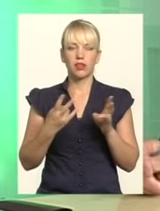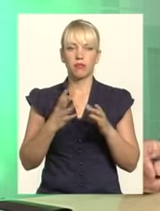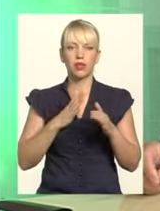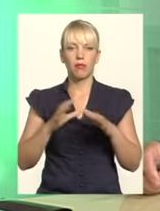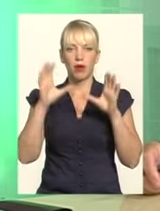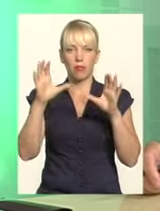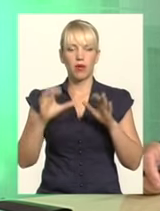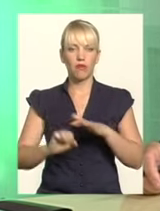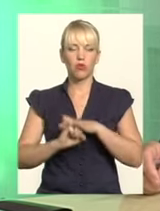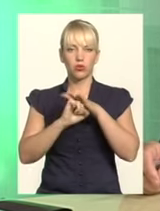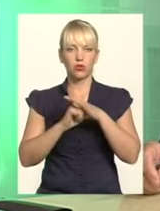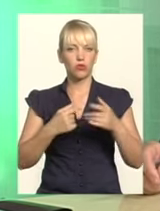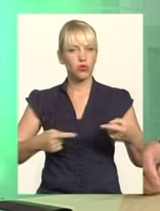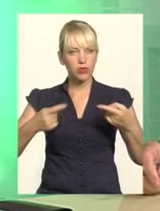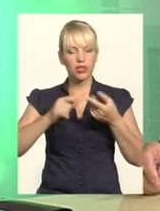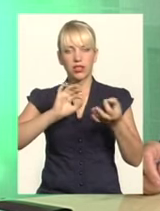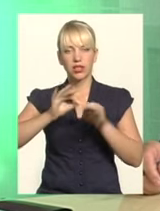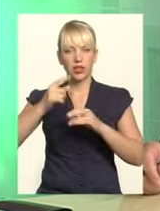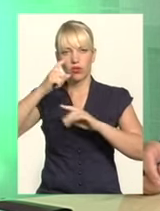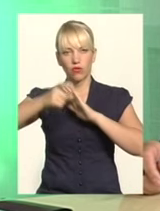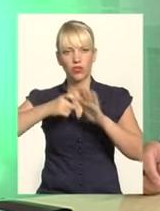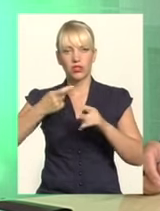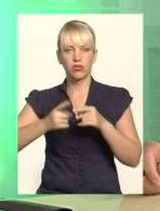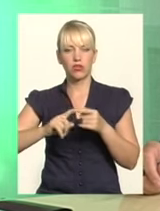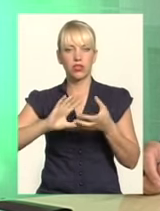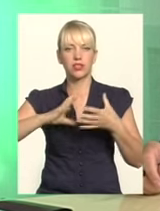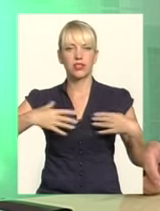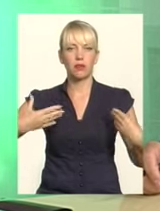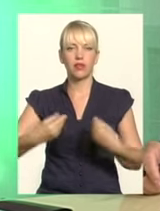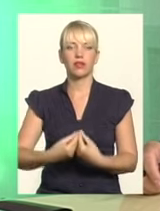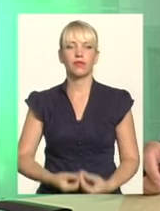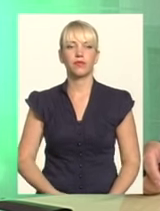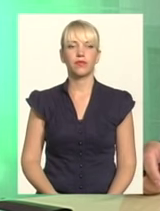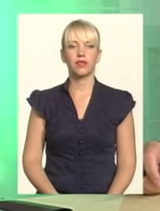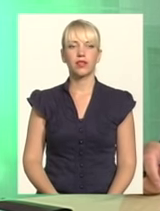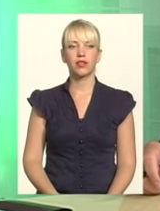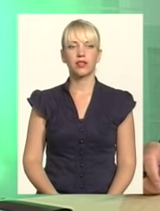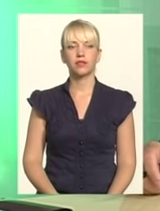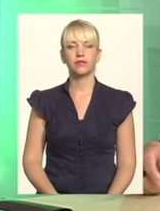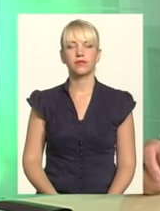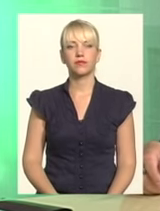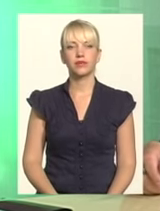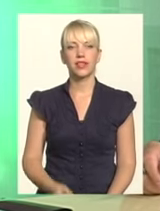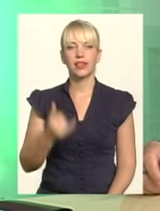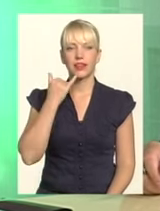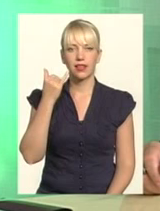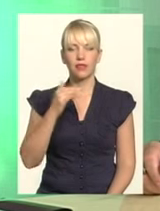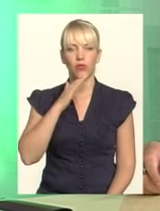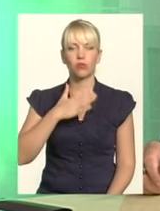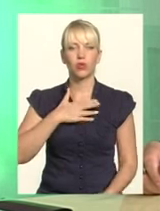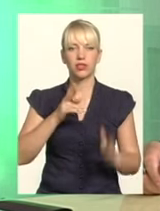більш детально визначитись по цій сім'ї. Ще раз телефон повторіть для тих, хто нас дивиться. Мій